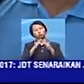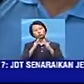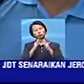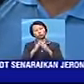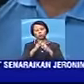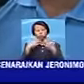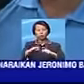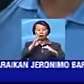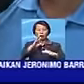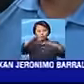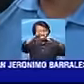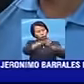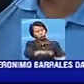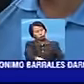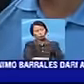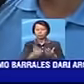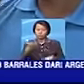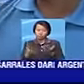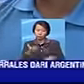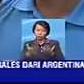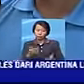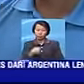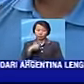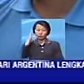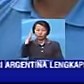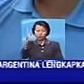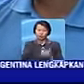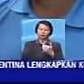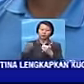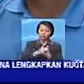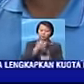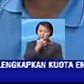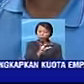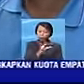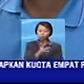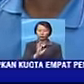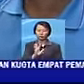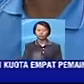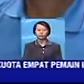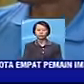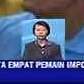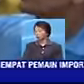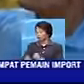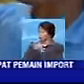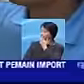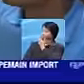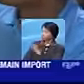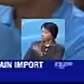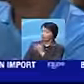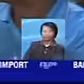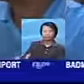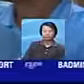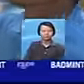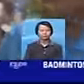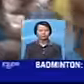dah beransur surut. Jadi kemungkinan saya akan balik tengoklah macam mana. Terima kasih Encik